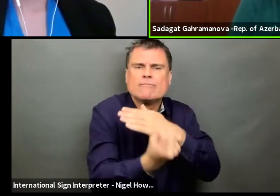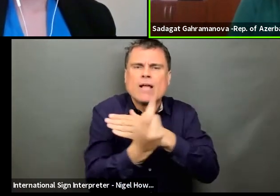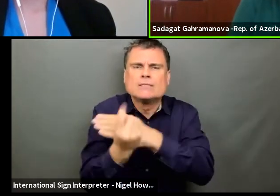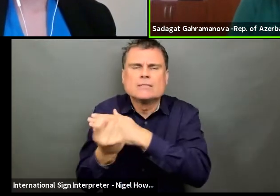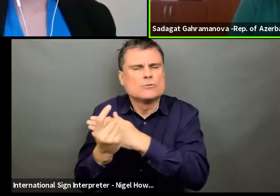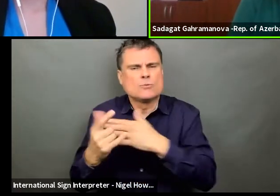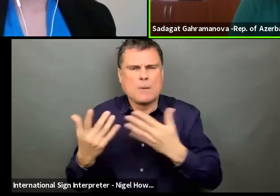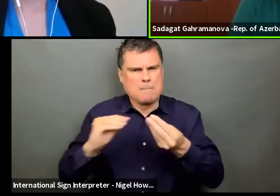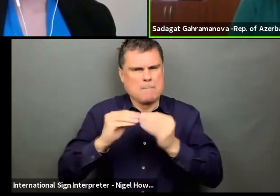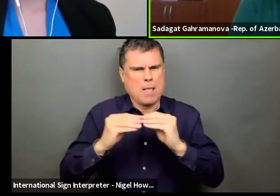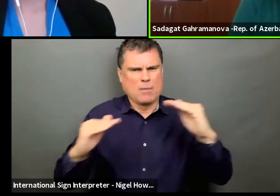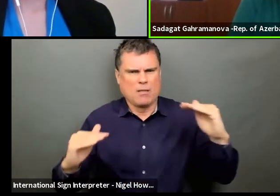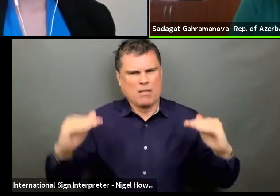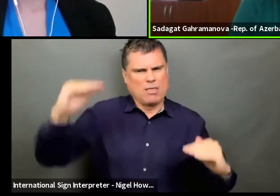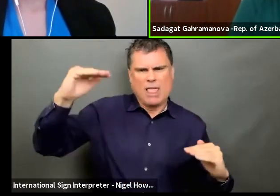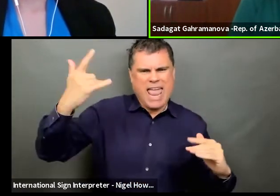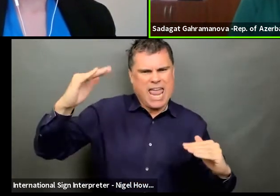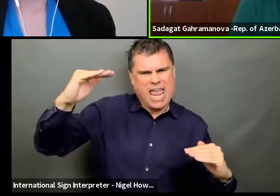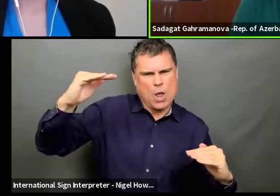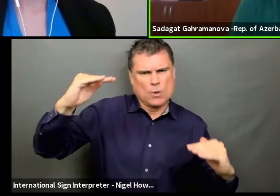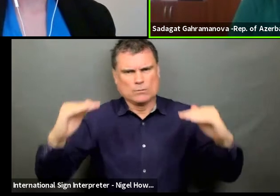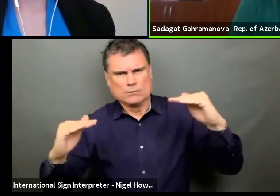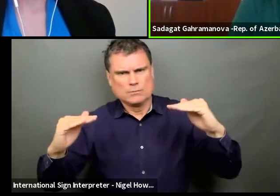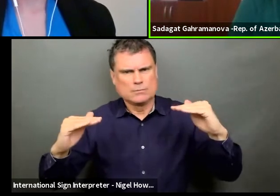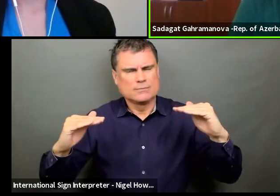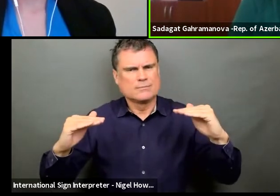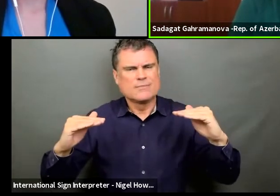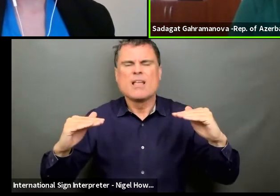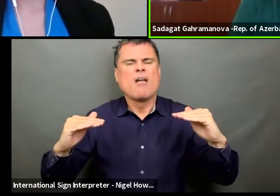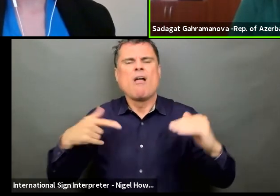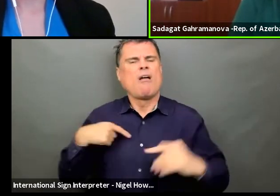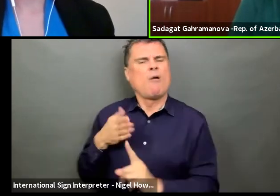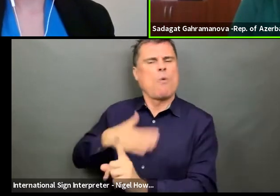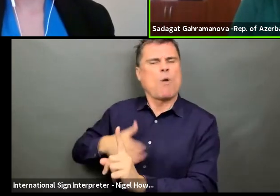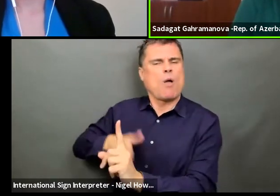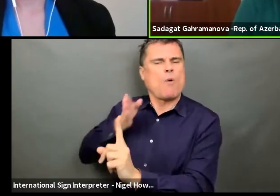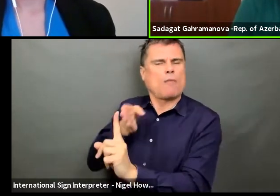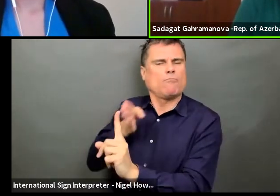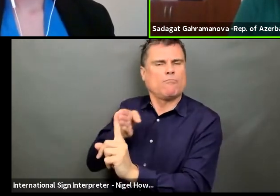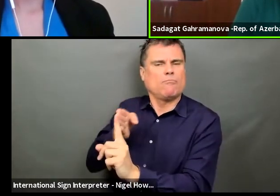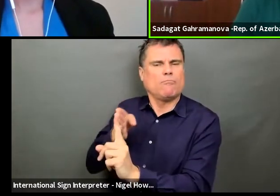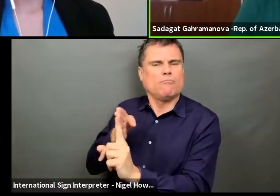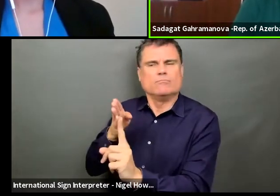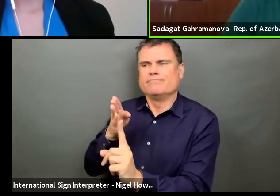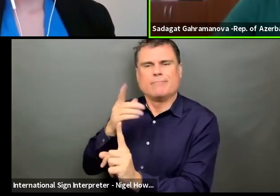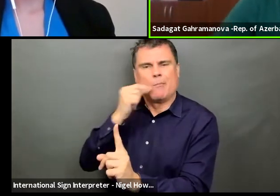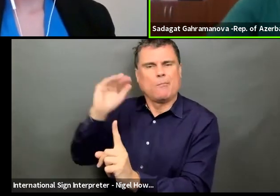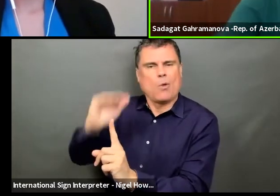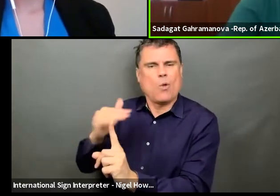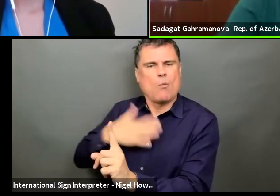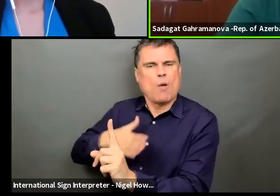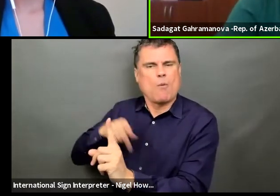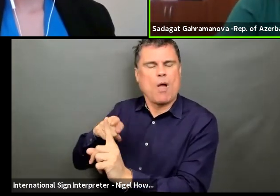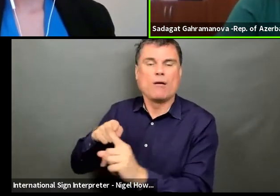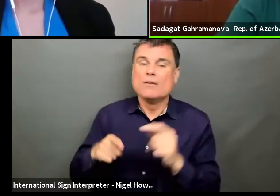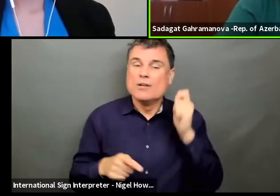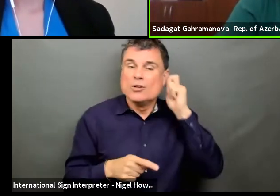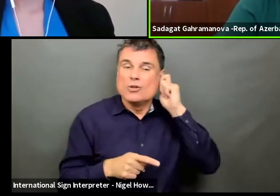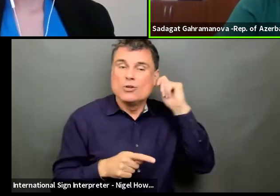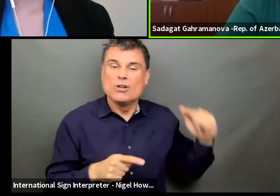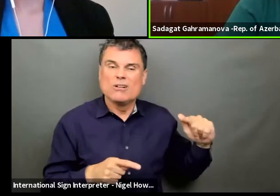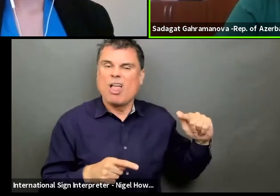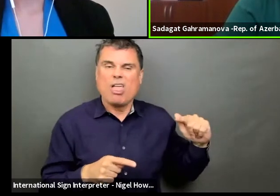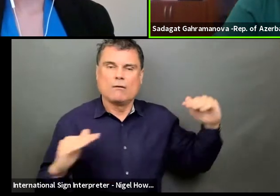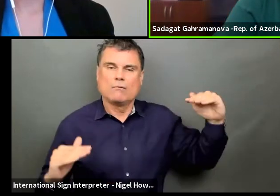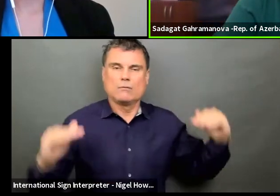разработки соответствующих механизмов для повышения осведомленности среди населения и изменения восприятия